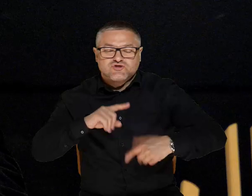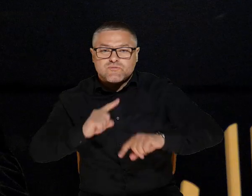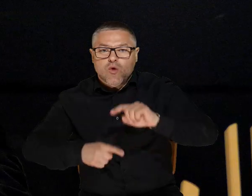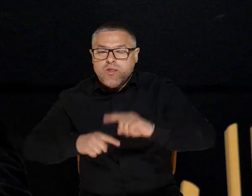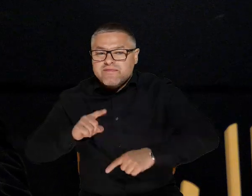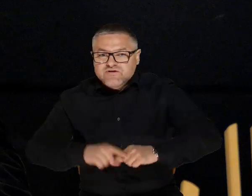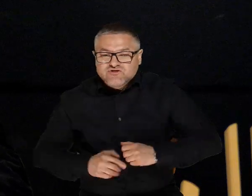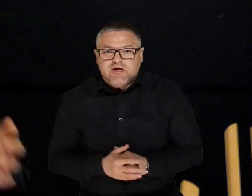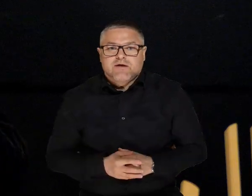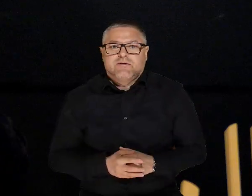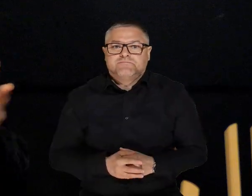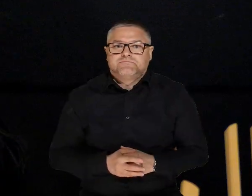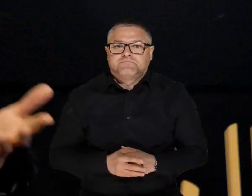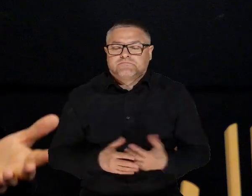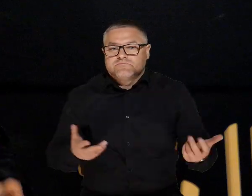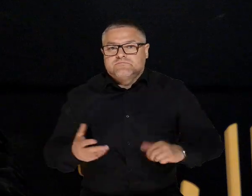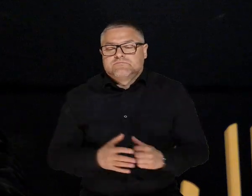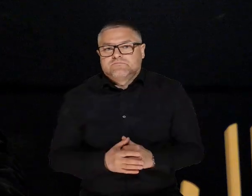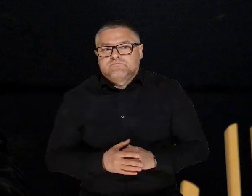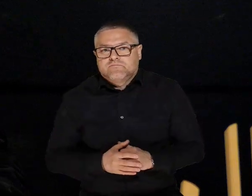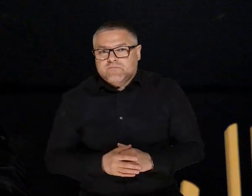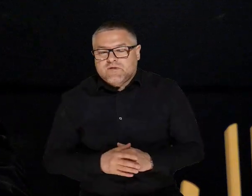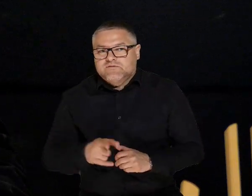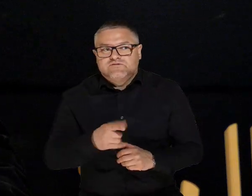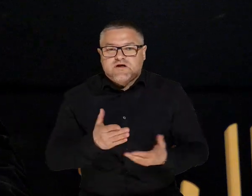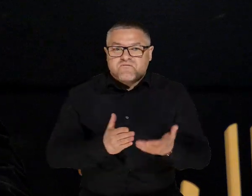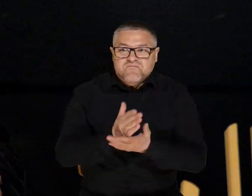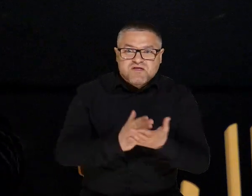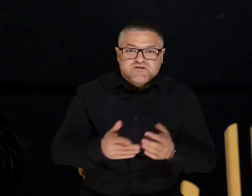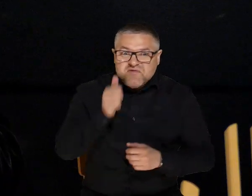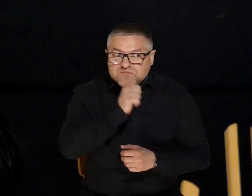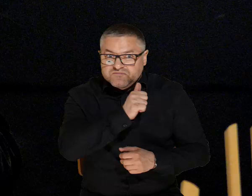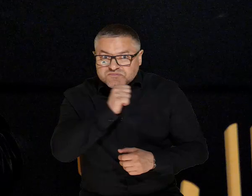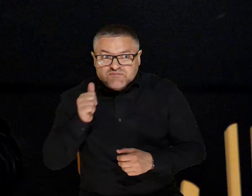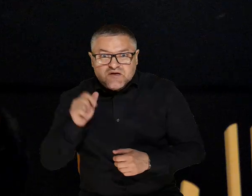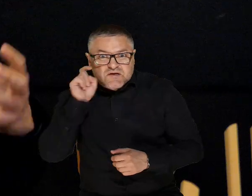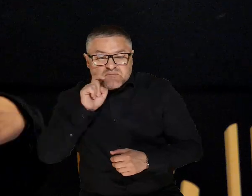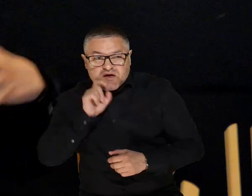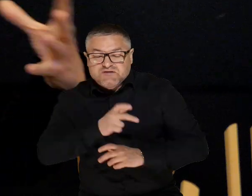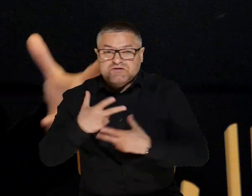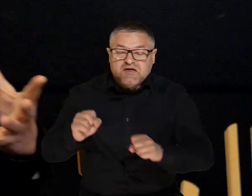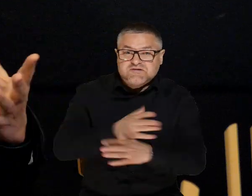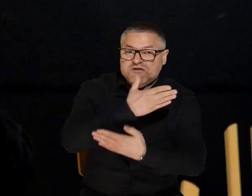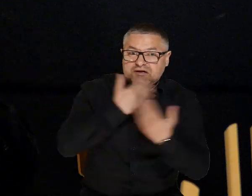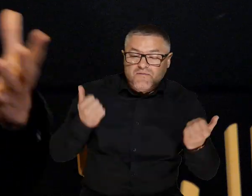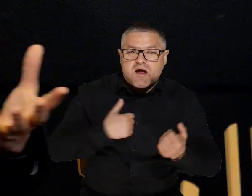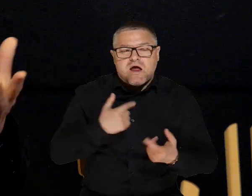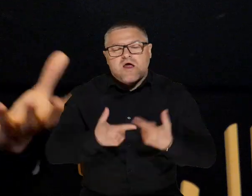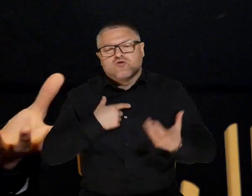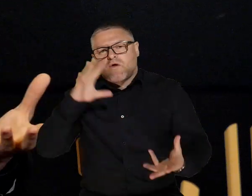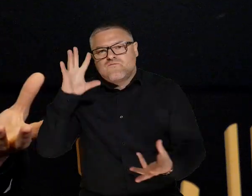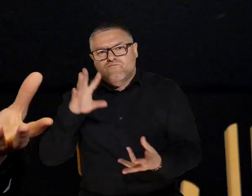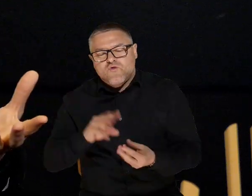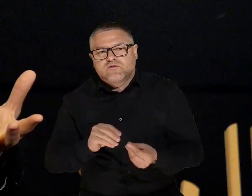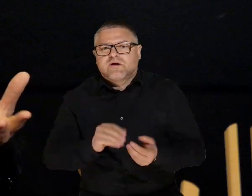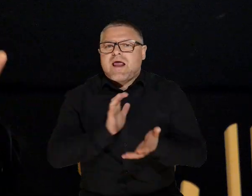politycznej, wiarę w teorie spiskowe. I po jakimś czasie to podsumowałem w formie takiego